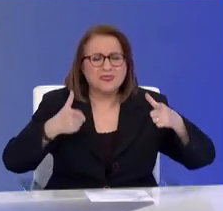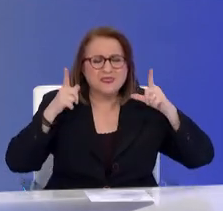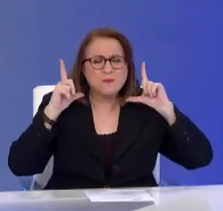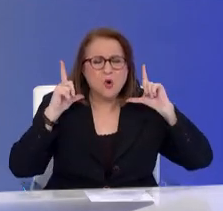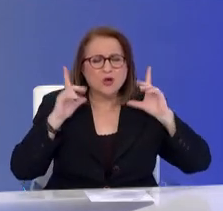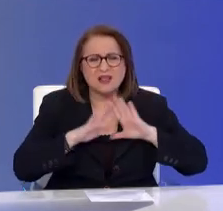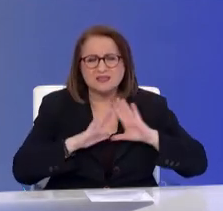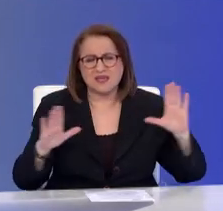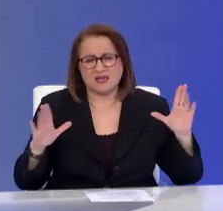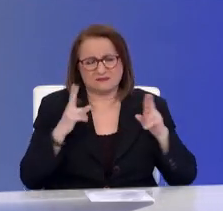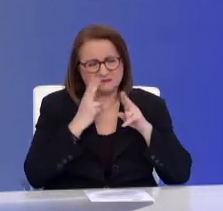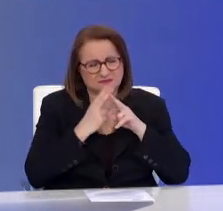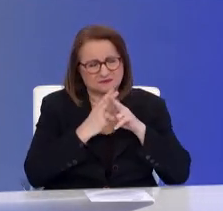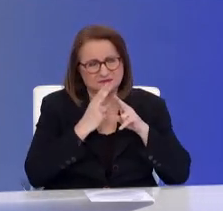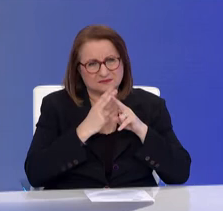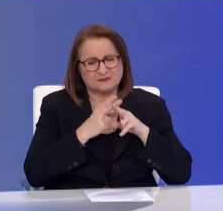δημοκρατίας.